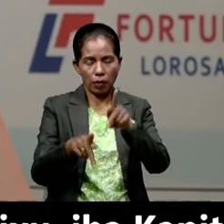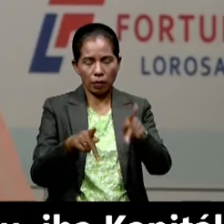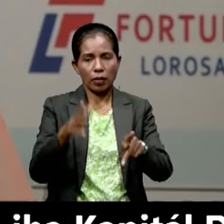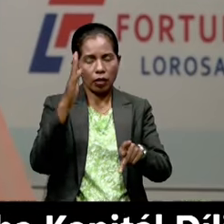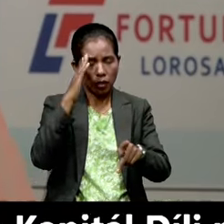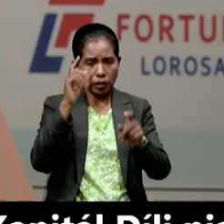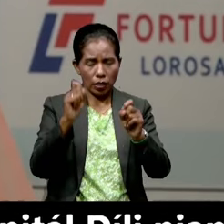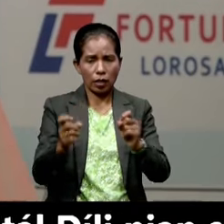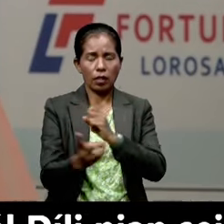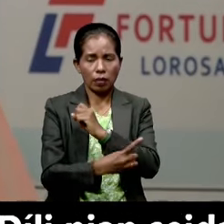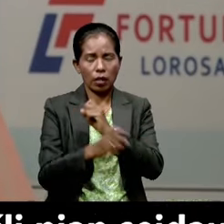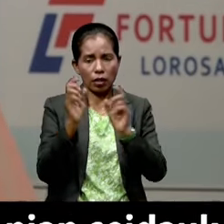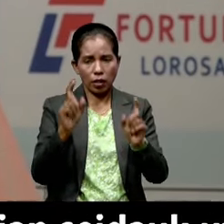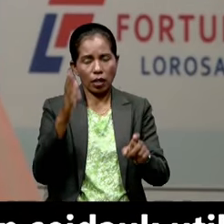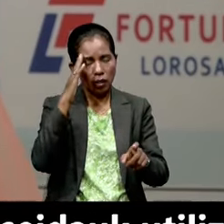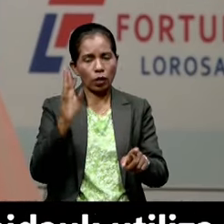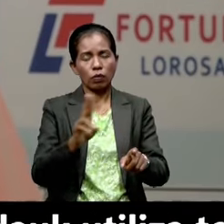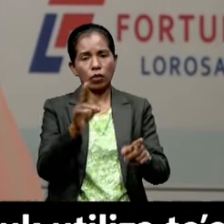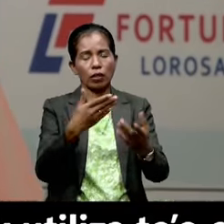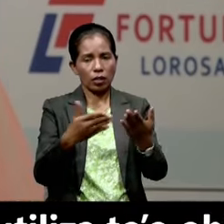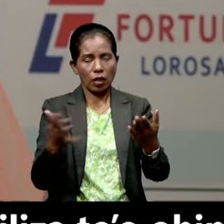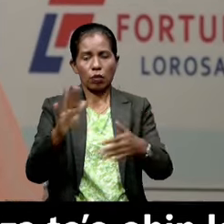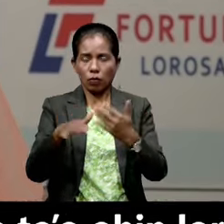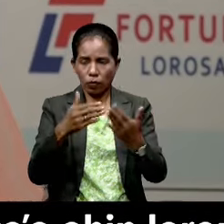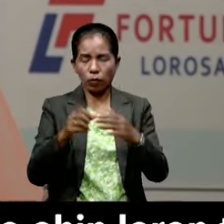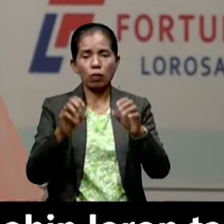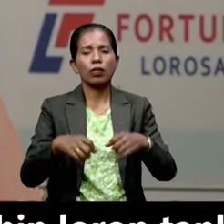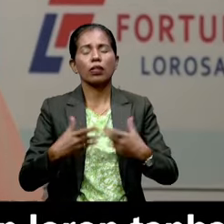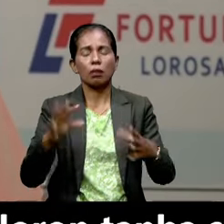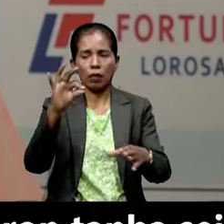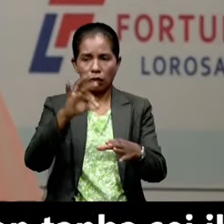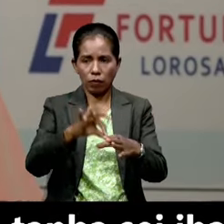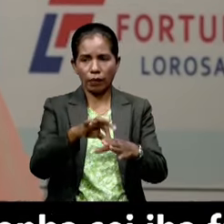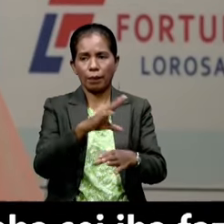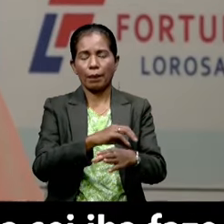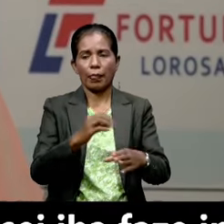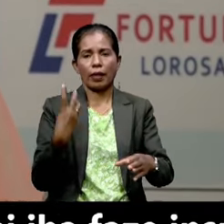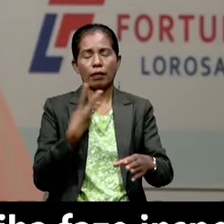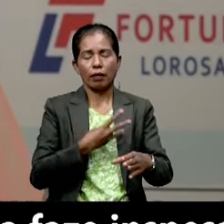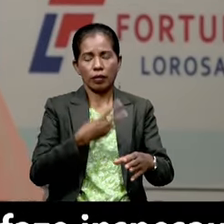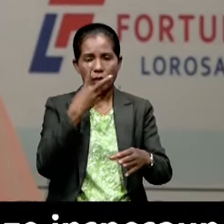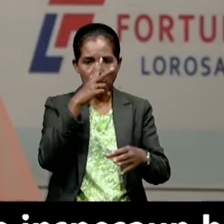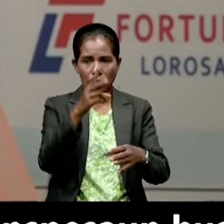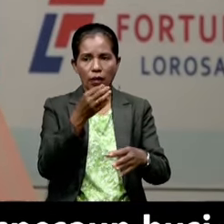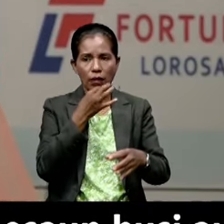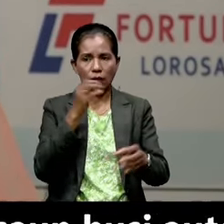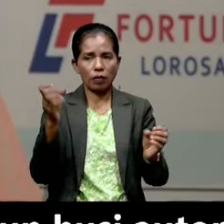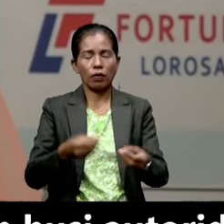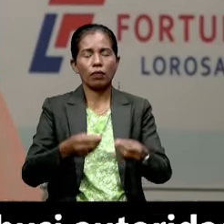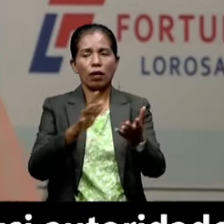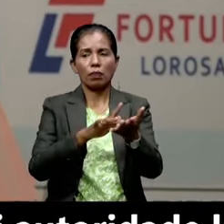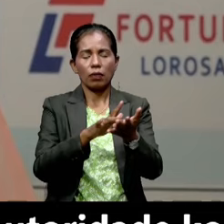tinggi disiplin hati ini uzo produk. Para orang saya boleh tahu. Tapi ya pesti itu saya diidentifikasi dengan gafainya Tuhan. Ini lah fahimur gafainya